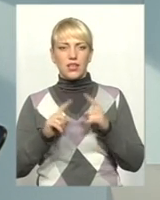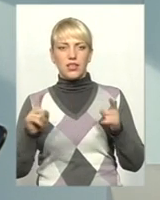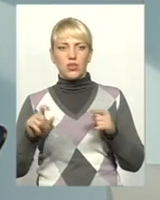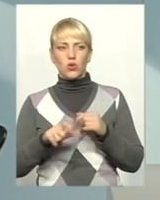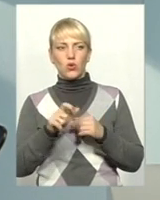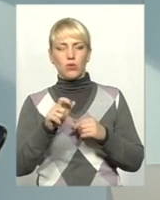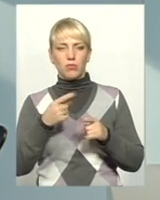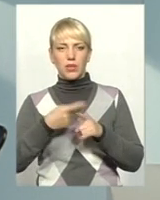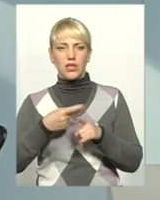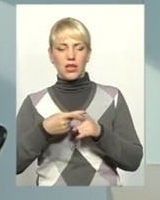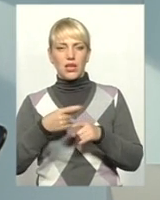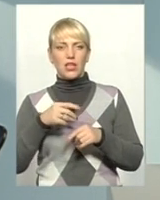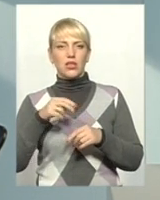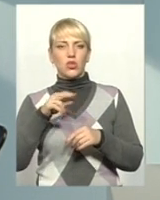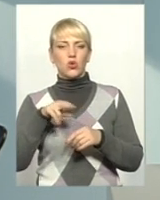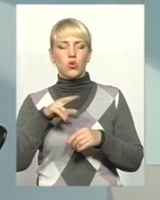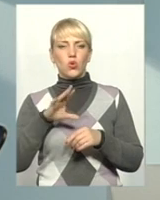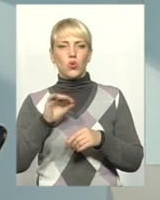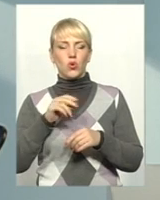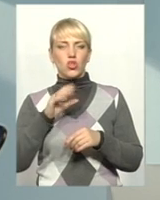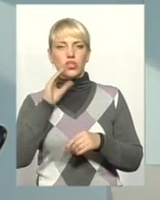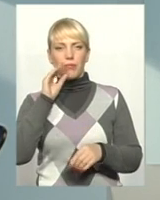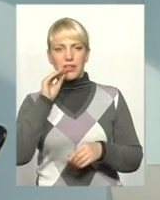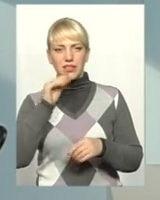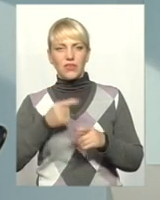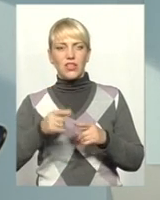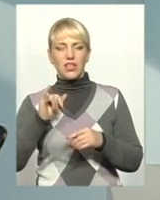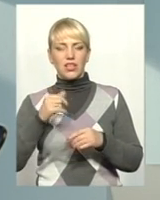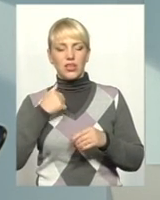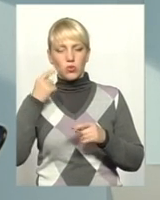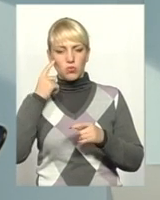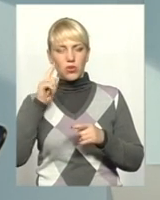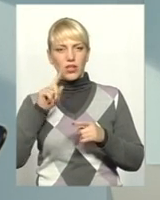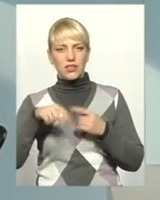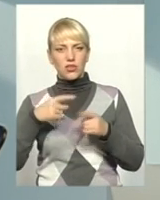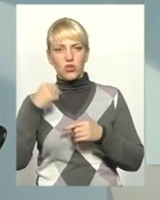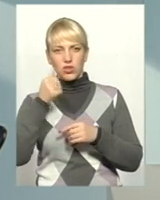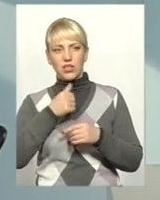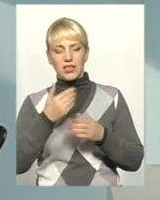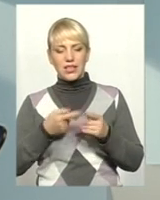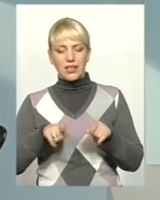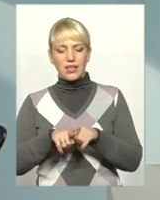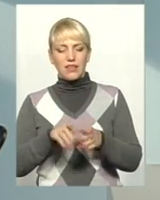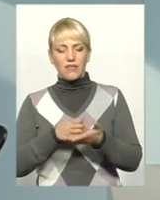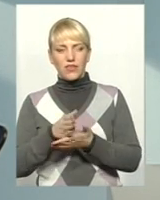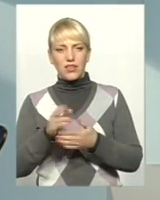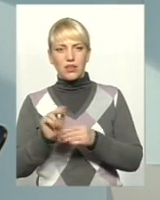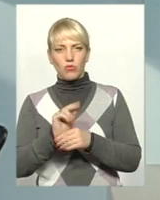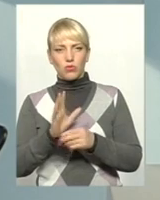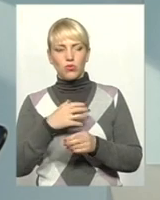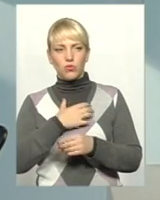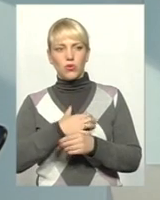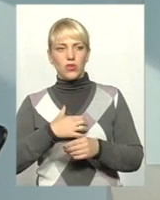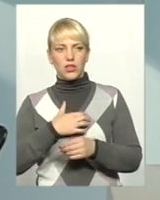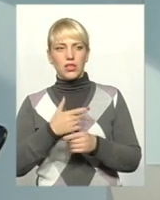Грицького перекрестка до Шепетівки. І на слідуючий рік, я думаю, що цей вид ремонту він буде пріоритетним. Звичайно, вид